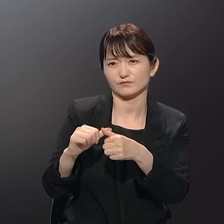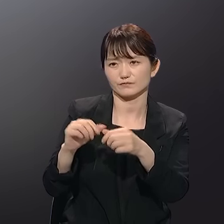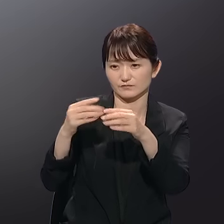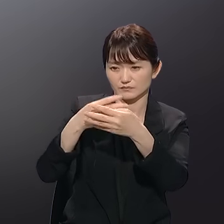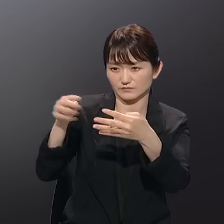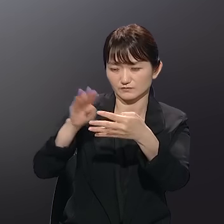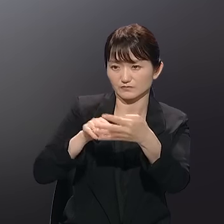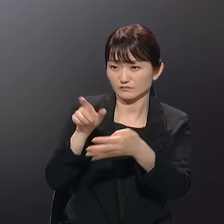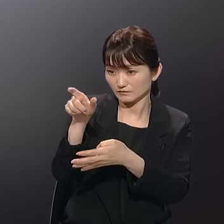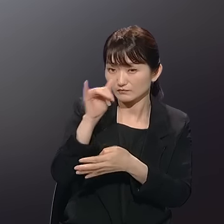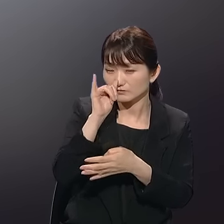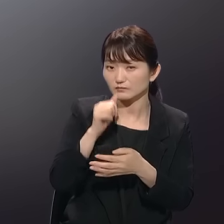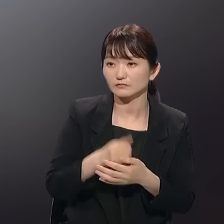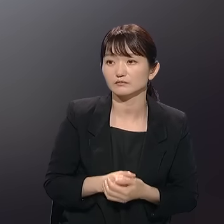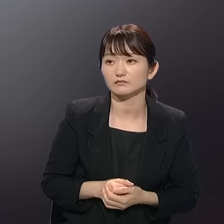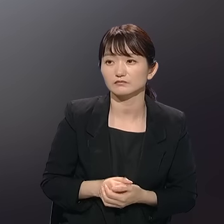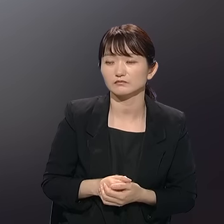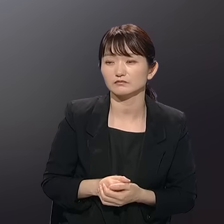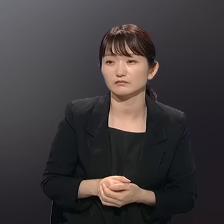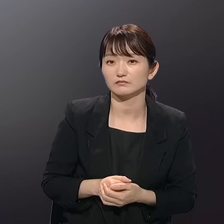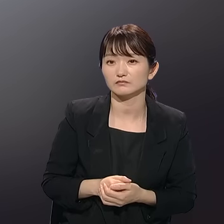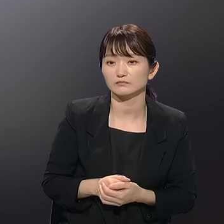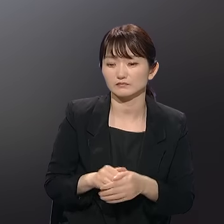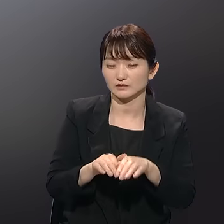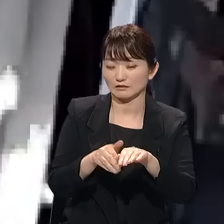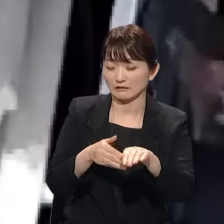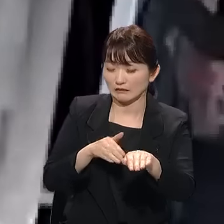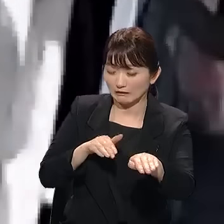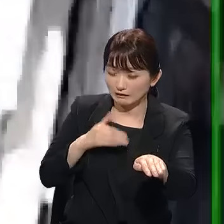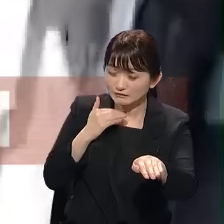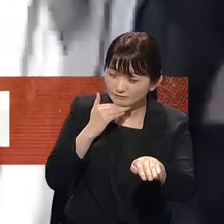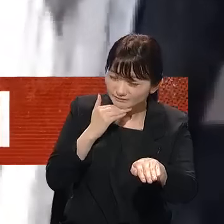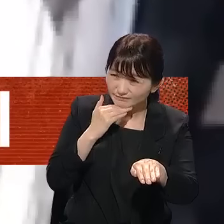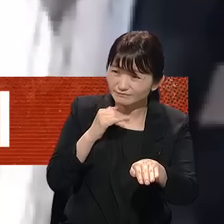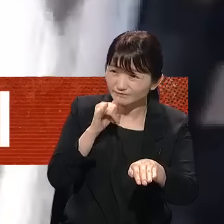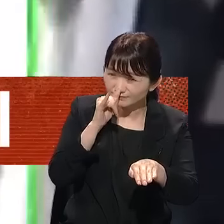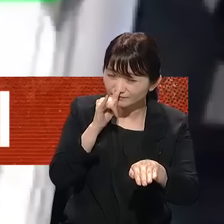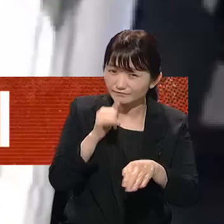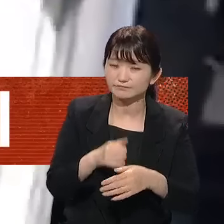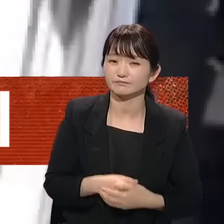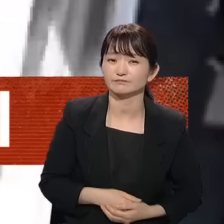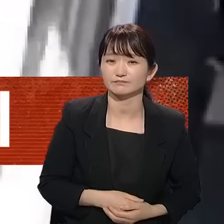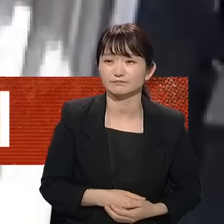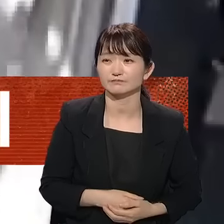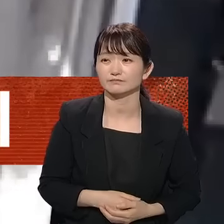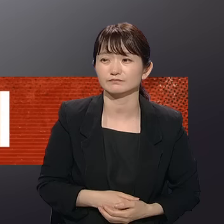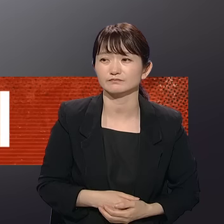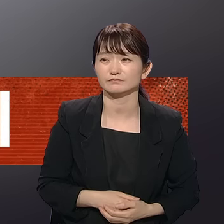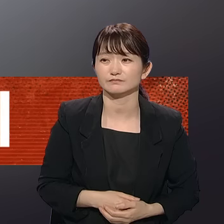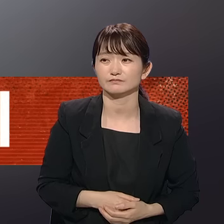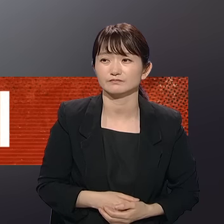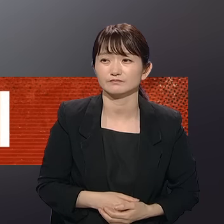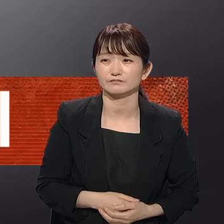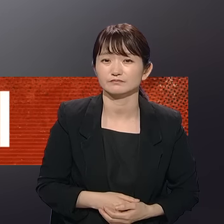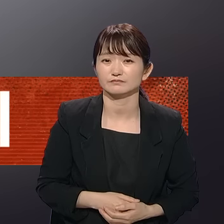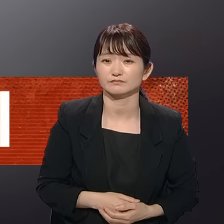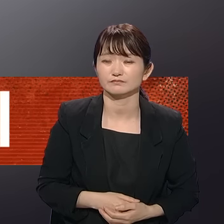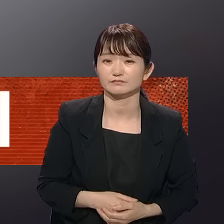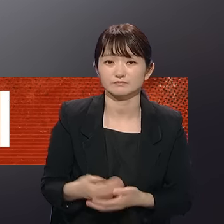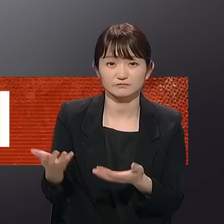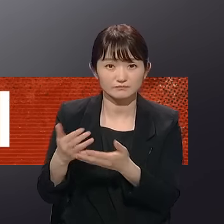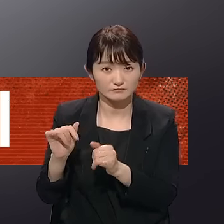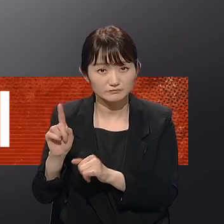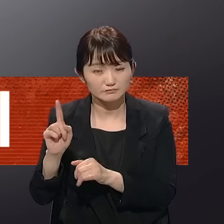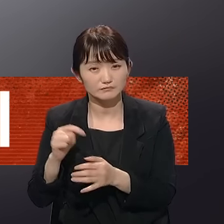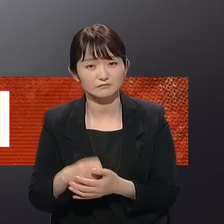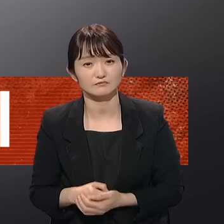있었고 뒤에 보시면 드라이브스루 기다리는 차들도 많습니다. 예. 그렇게 꼬장을 부리고 있는 거였습니다. 아, 왜 저래 또. 하지만 직원도 만만치